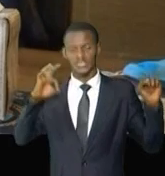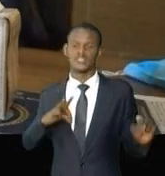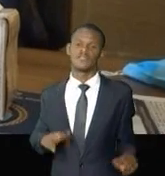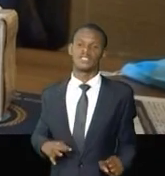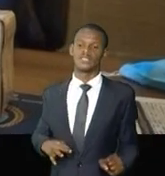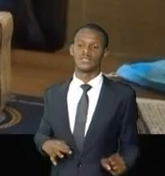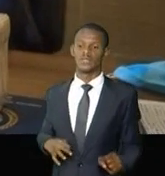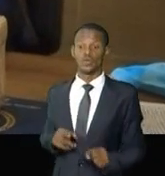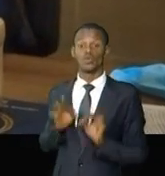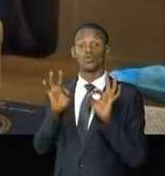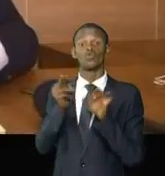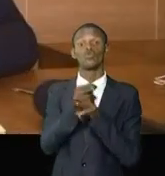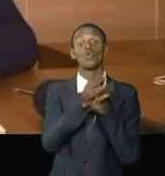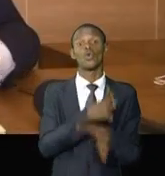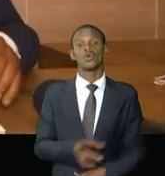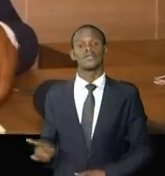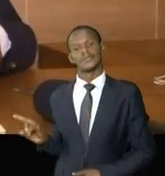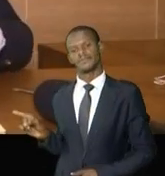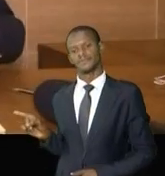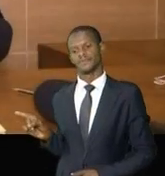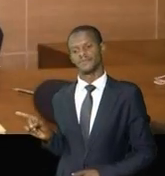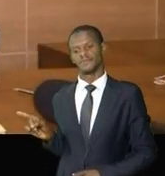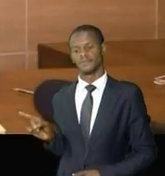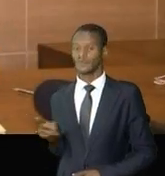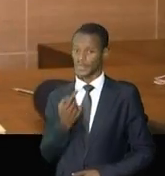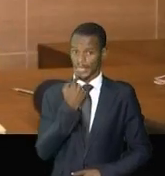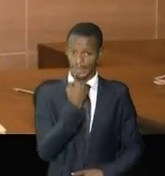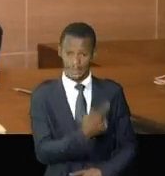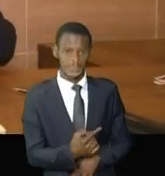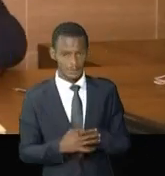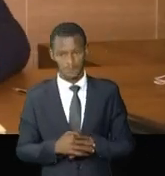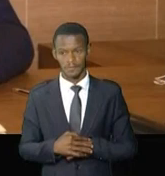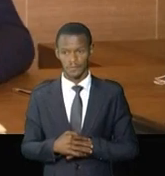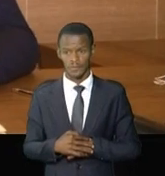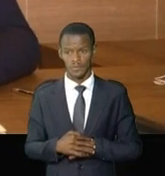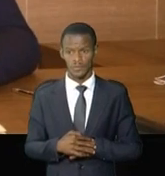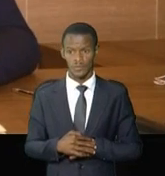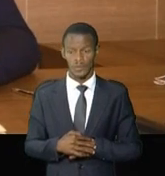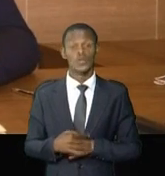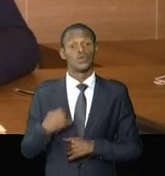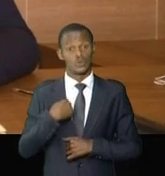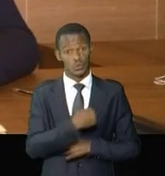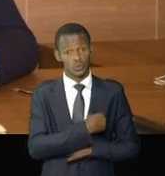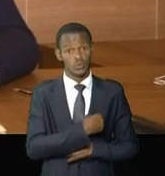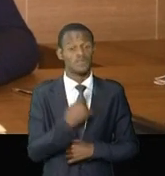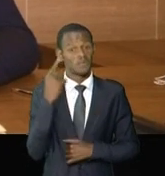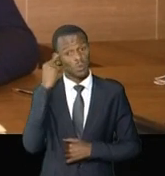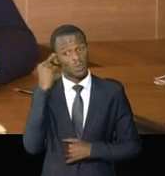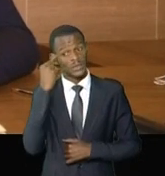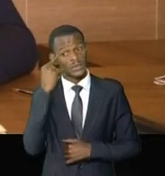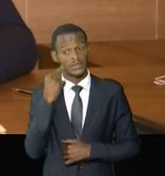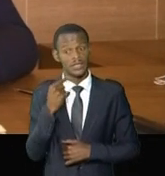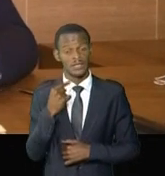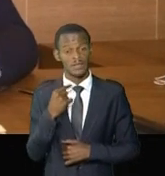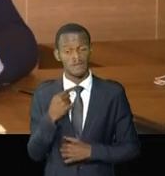Mubimba s'exprime en ce terme. Nous avons estimé que nous ne pouvions pas faire ce recensement à la